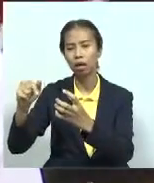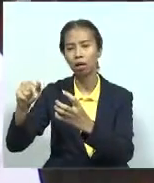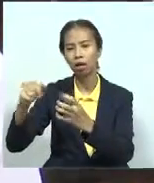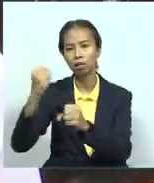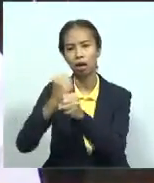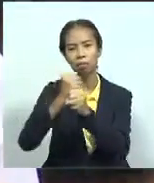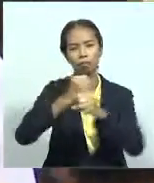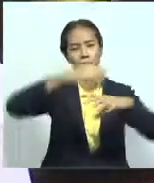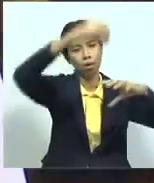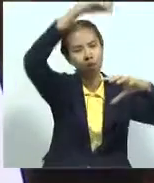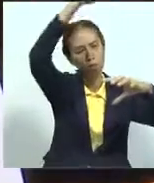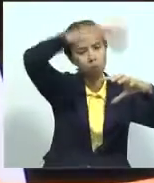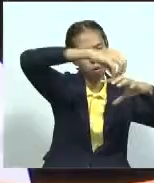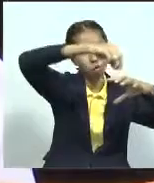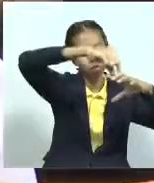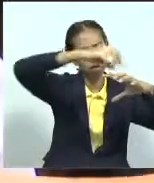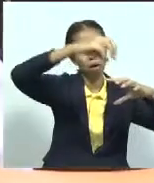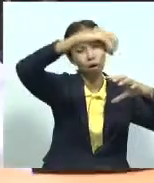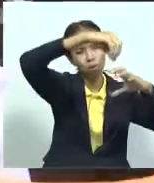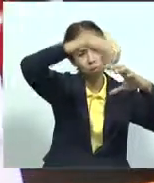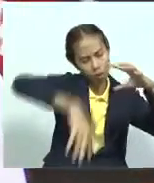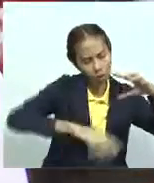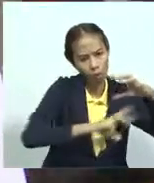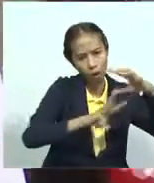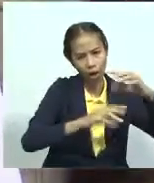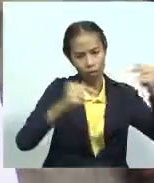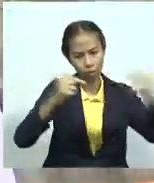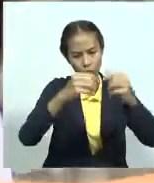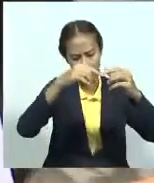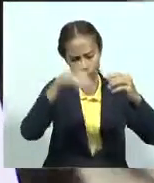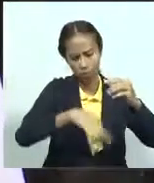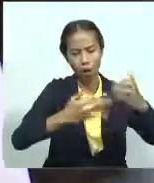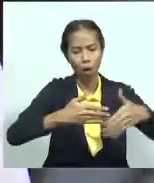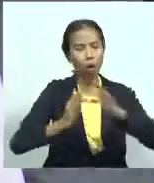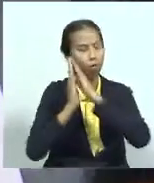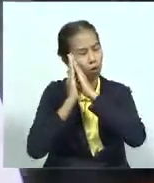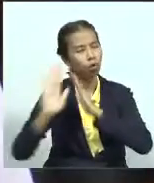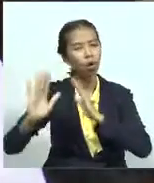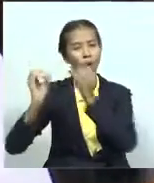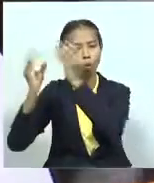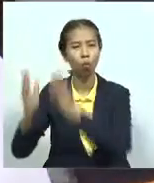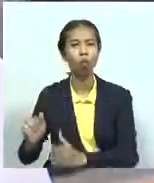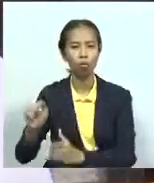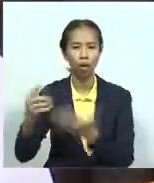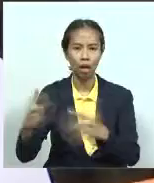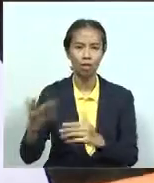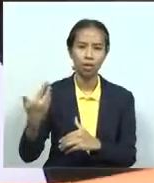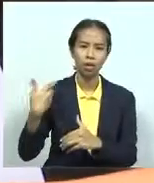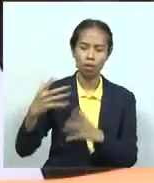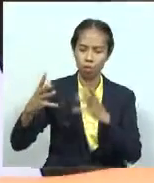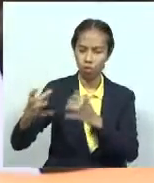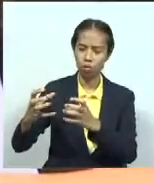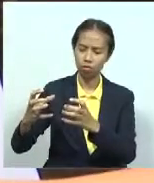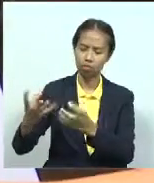หล่นลงมาทําให้หลังคาทะลุแล้วก็หล่นเข้าไปในห้องนอนนะครับอีกครั้งนึงก็เป็นปูนซีแพคที่เขายกขึ้นมาเป็นปูนเหล